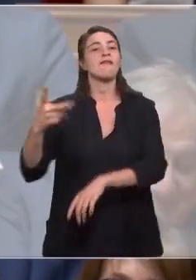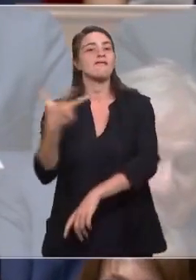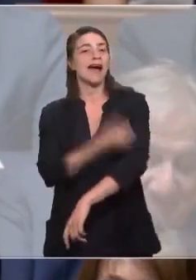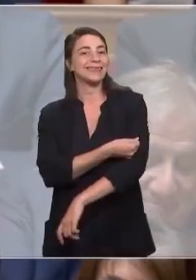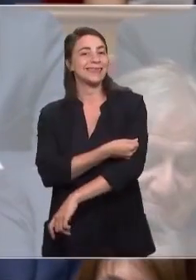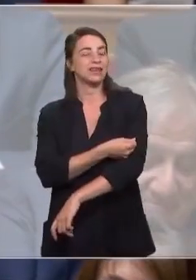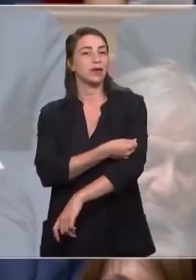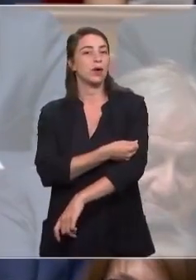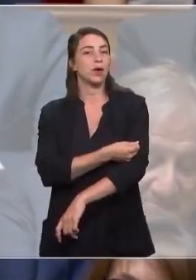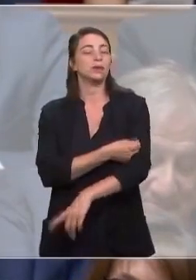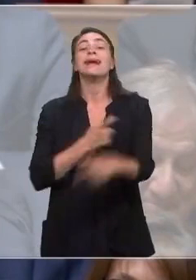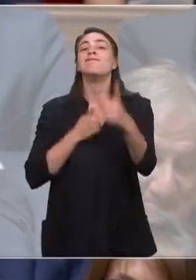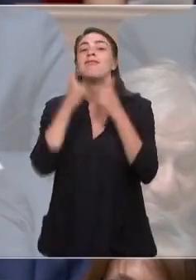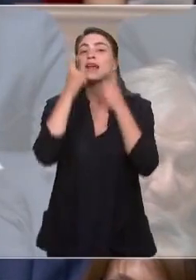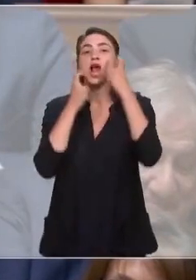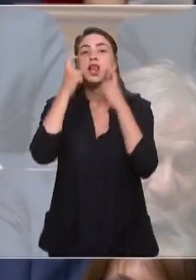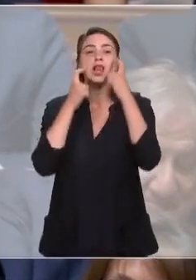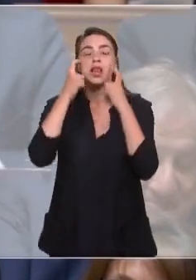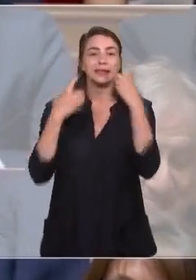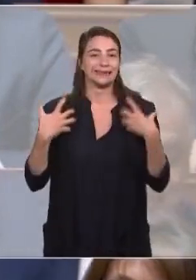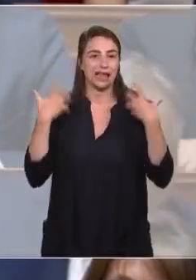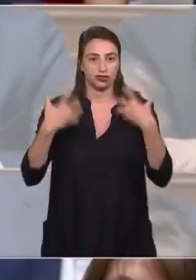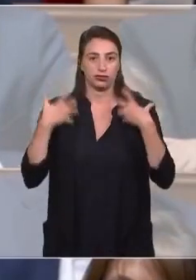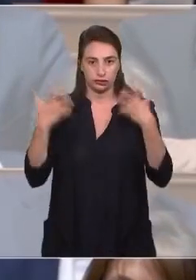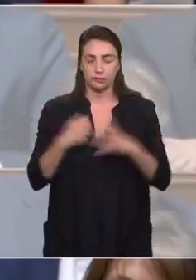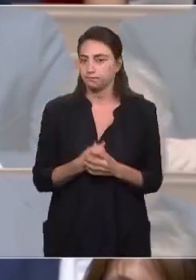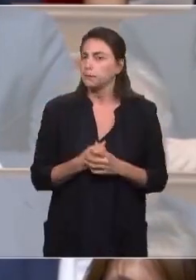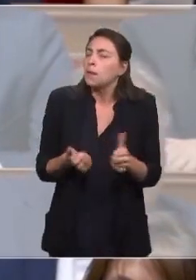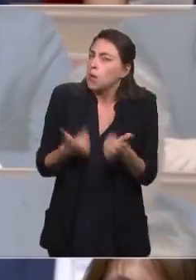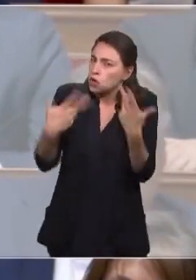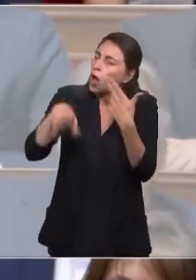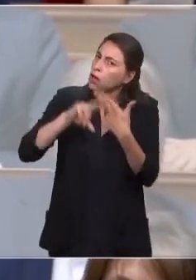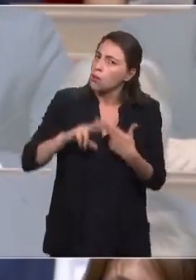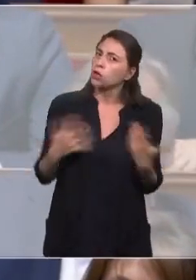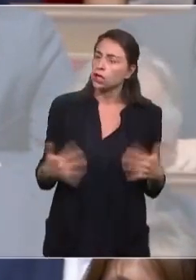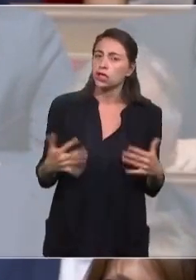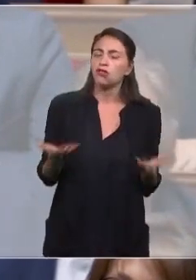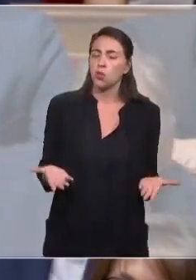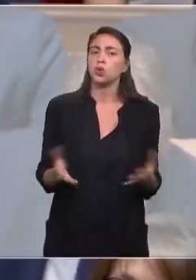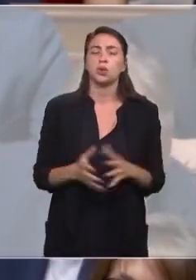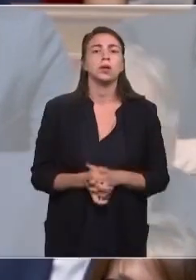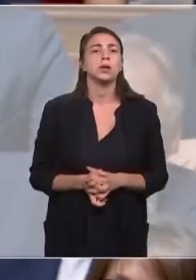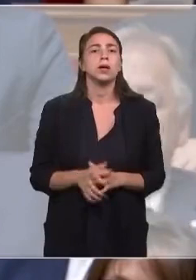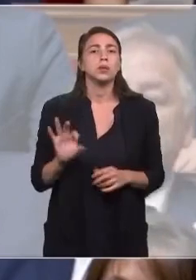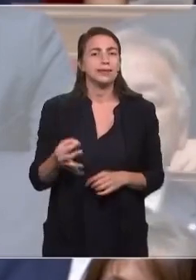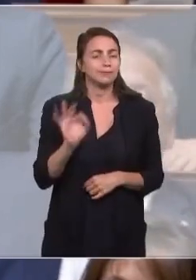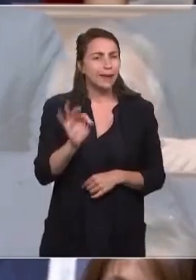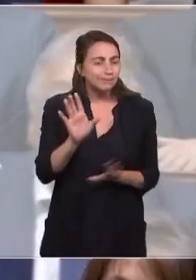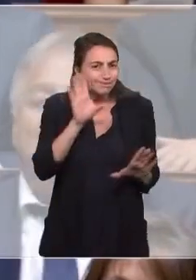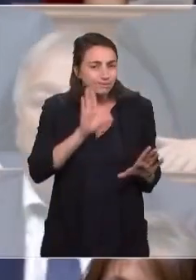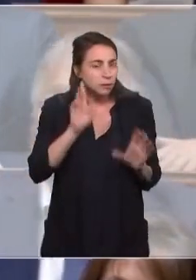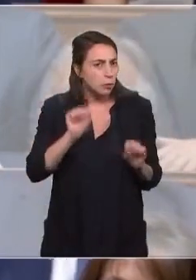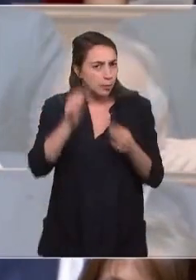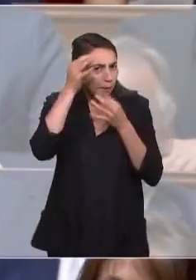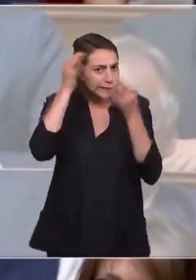de la variole du singe. Plusieurs réponses nous ont été apportées aujourd'hui, mais je pense qu'il faut que nous en précisions la